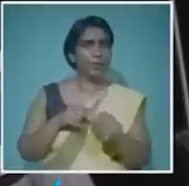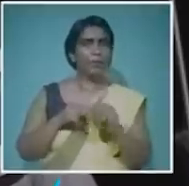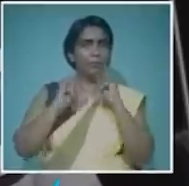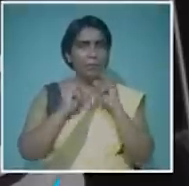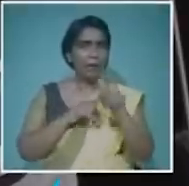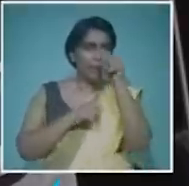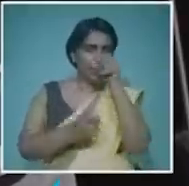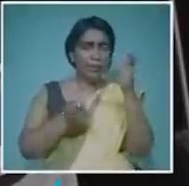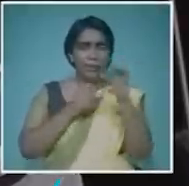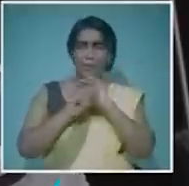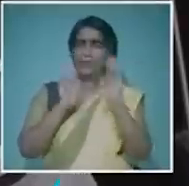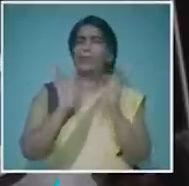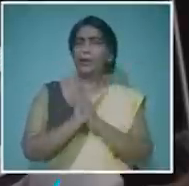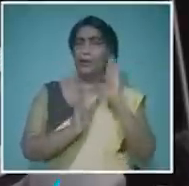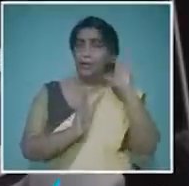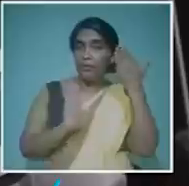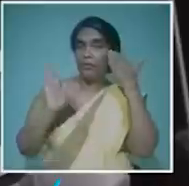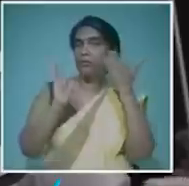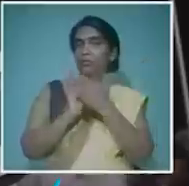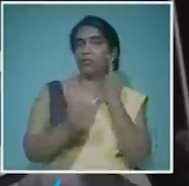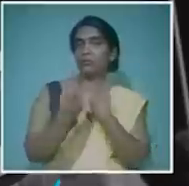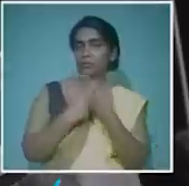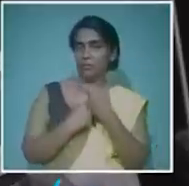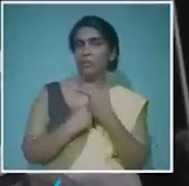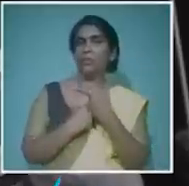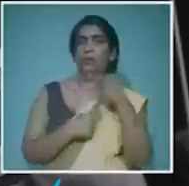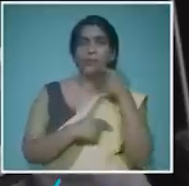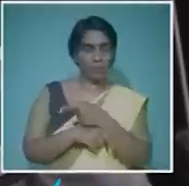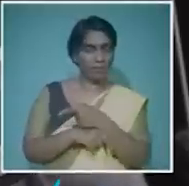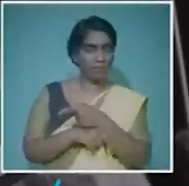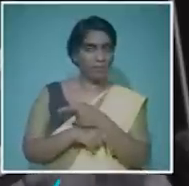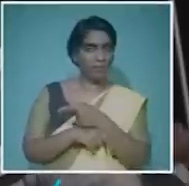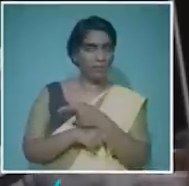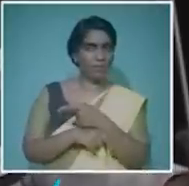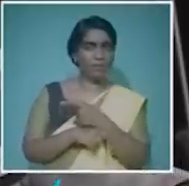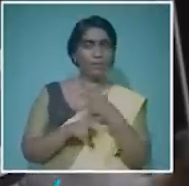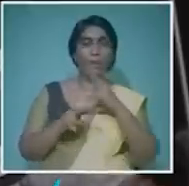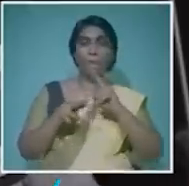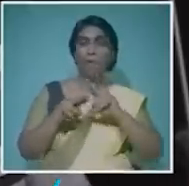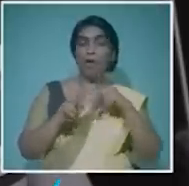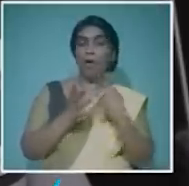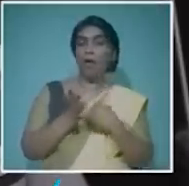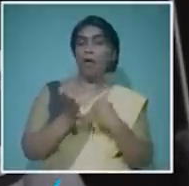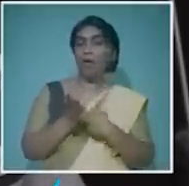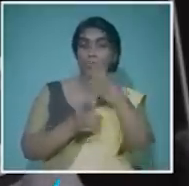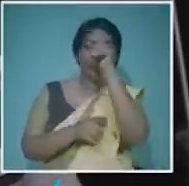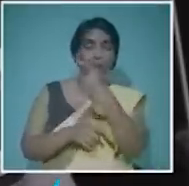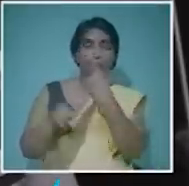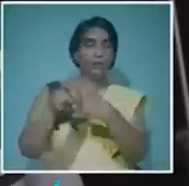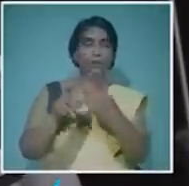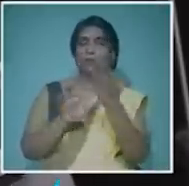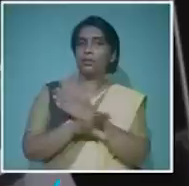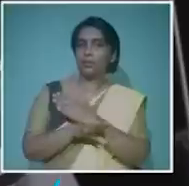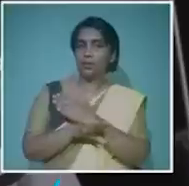අක්‍රමිකතා වංචා දූෂණ ගැන විශේෂ වශයෙන් හොයා බලන තැන. ඉතින් ඒකට මේ මහාචාර්ය රංජිත් බණ්ඩාර පමණක් නෙවෙයි, ඉතින් අනිත් හිටපු